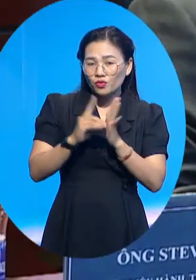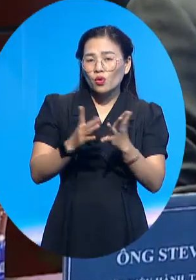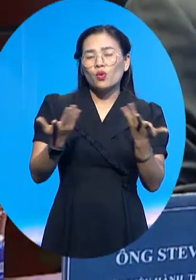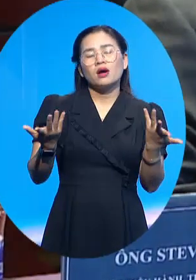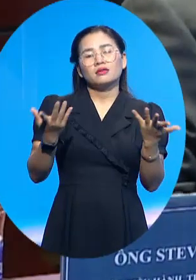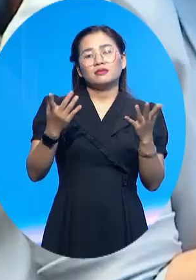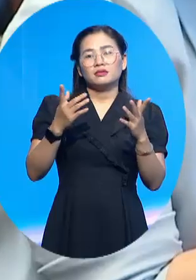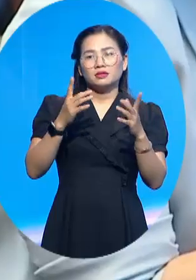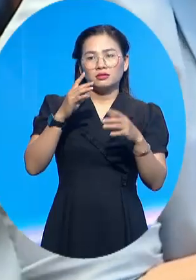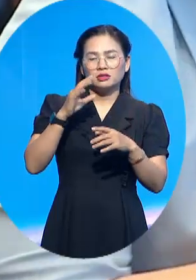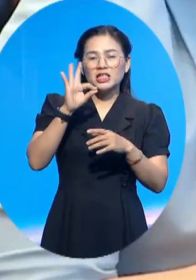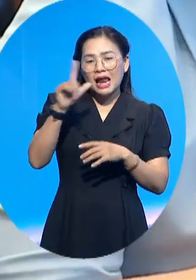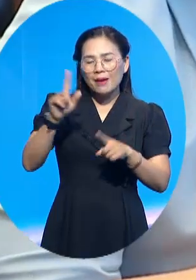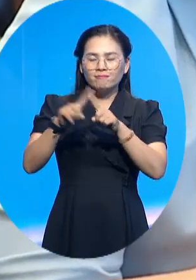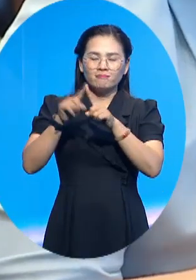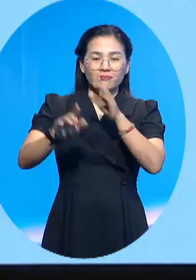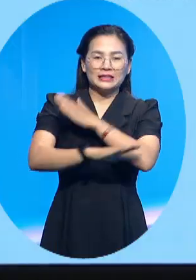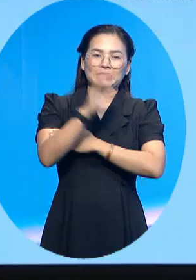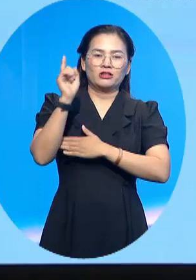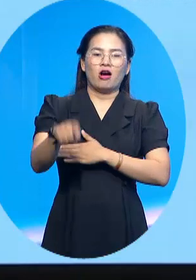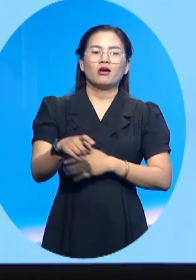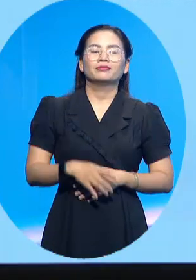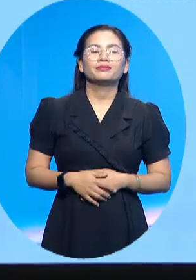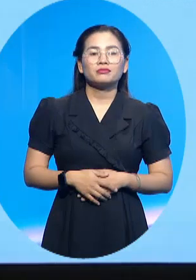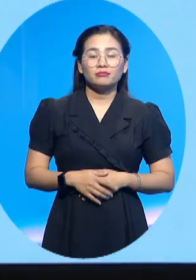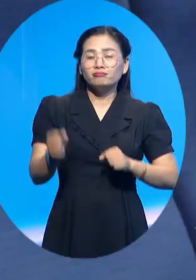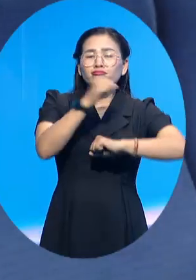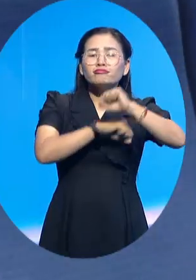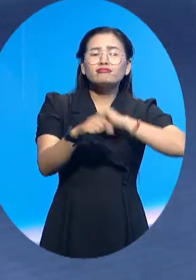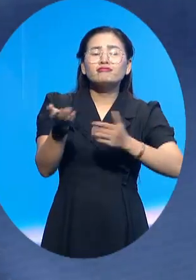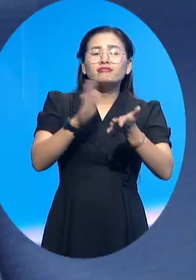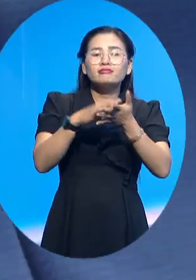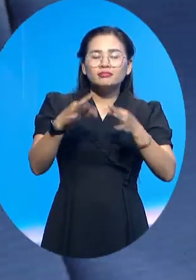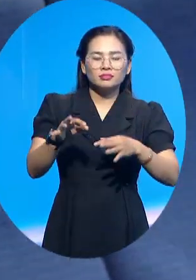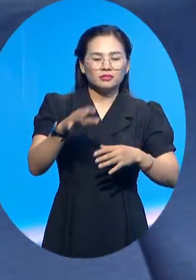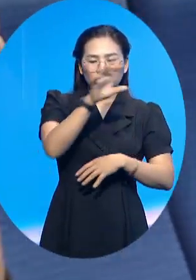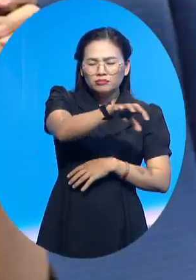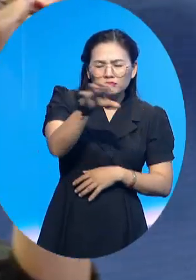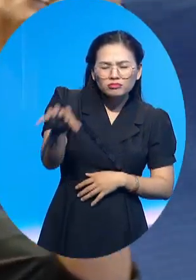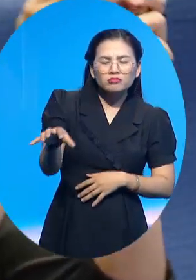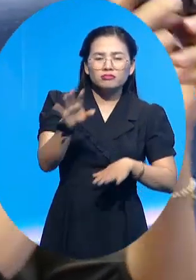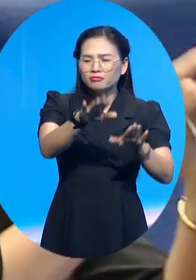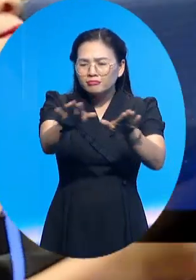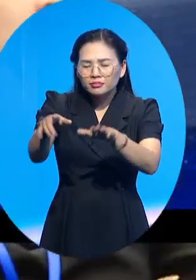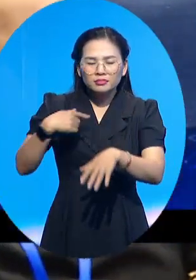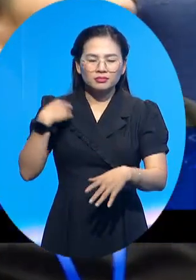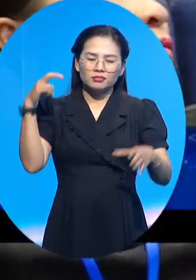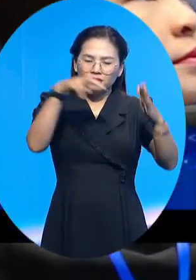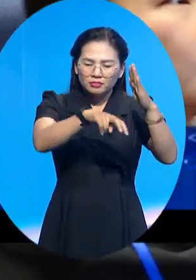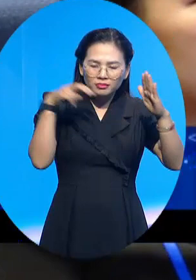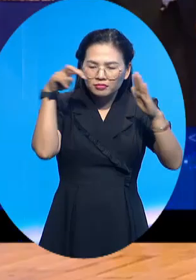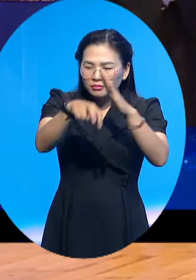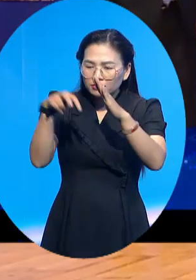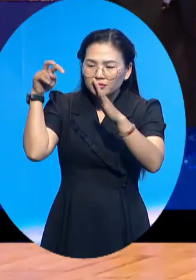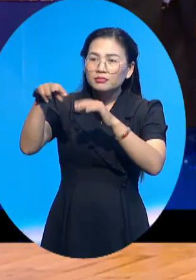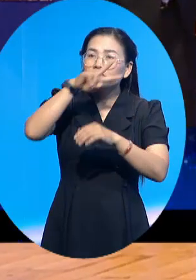thiết cho khách tham gia. Chương trình còn bao gồm các hoạt động tham quan nhằm giới thiệu các khu công nghiệp và môi trường sản xuất kinh doanh đến các doanh nghiệp,